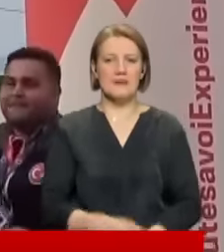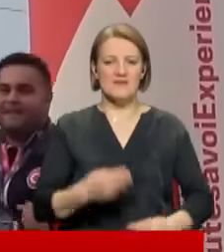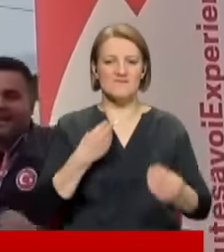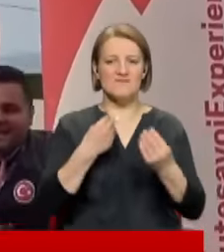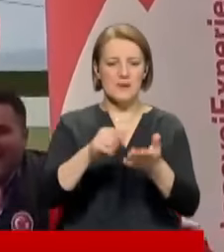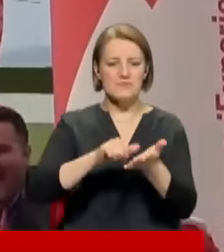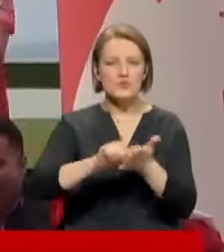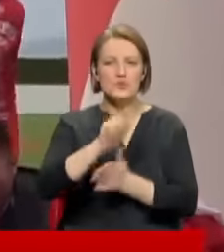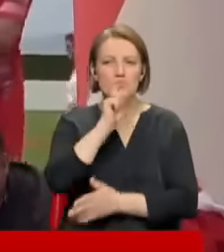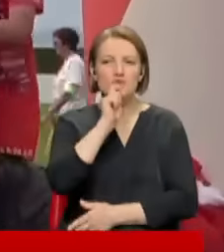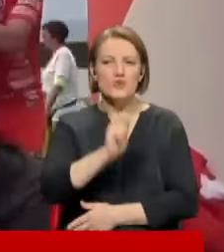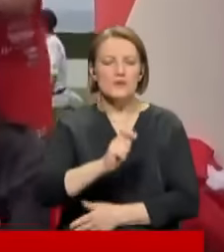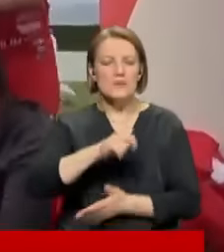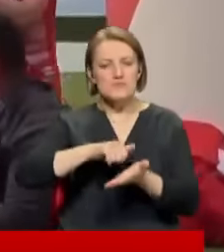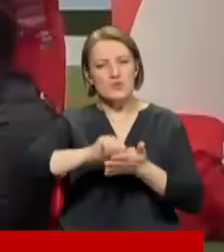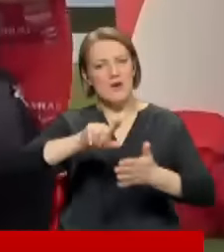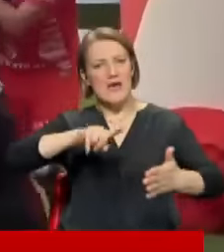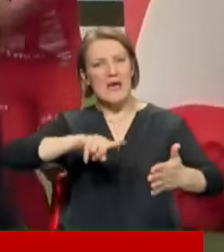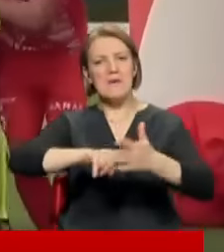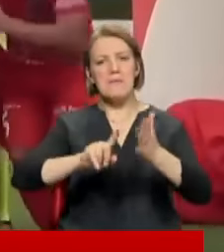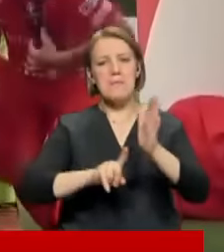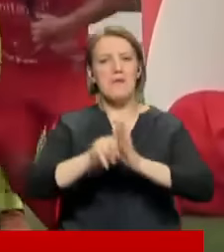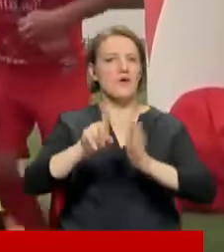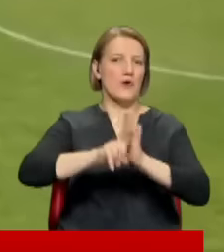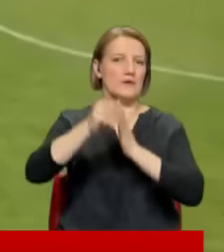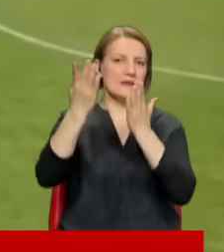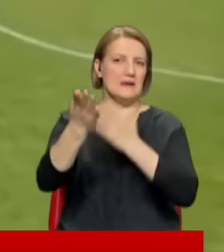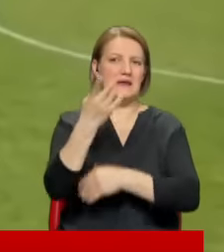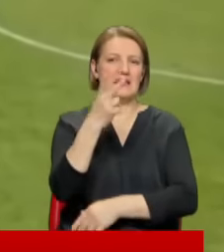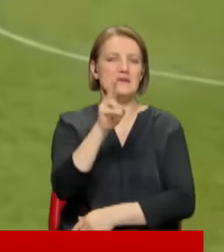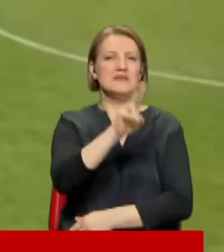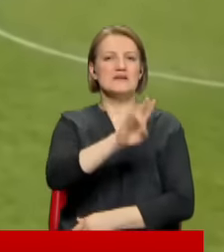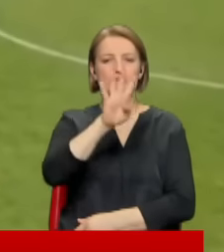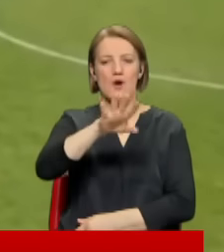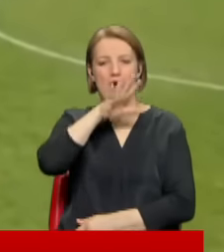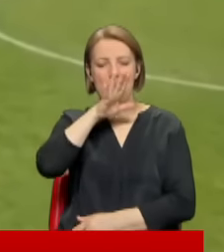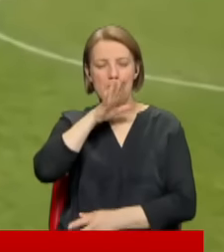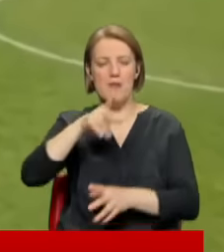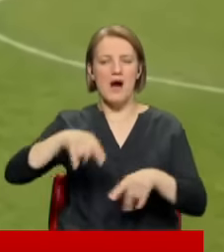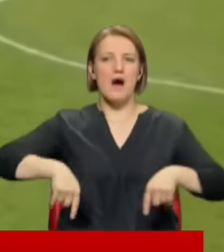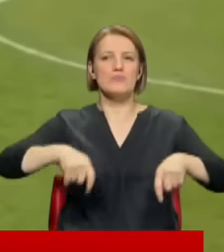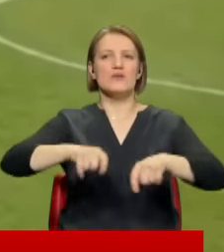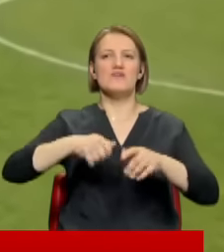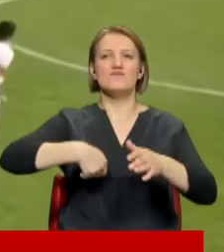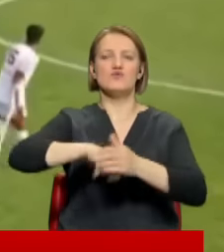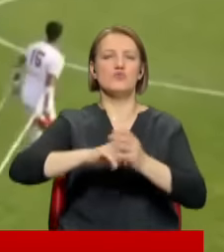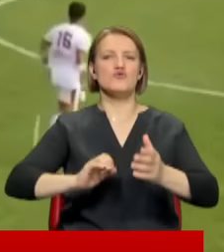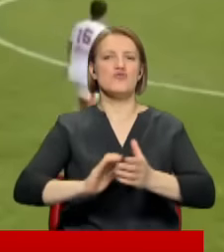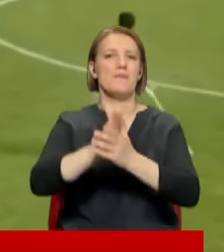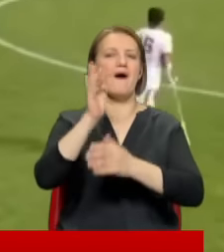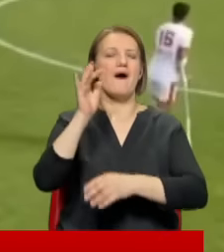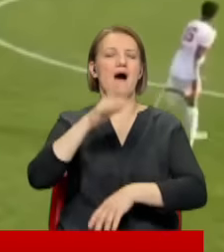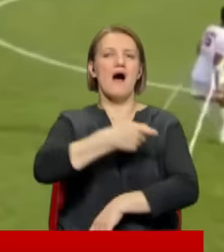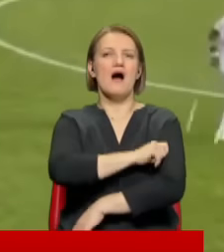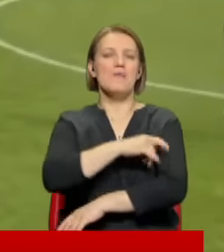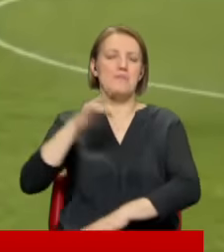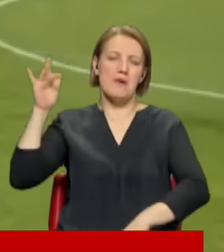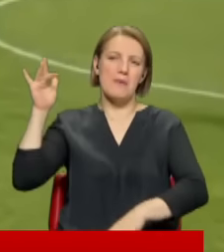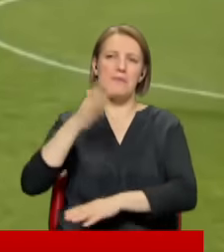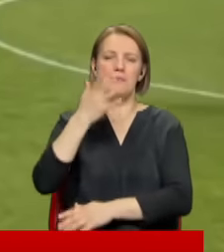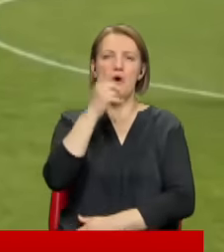Verdikleri tüm sözleri, koydukları tüm hedefleri başarıyla yerine getirdiler. 2024 Avrupa Ampute Futbol Şampiyonası'nda Almanya'yı gol yağmuruna